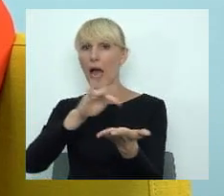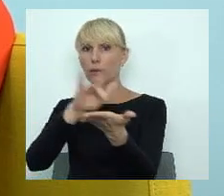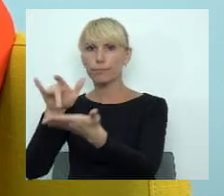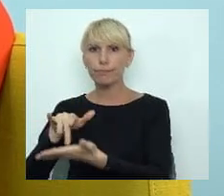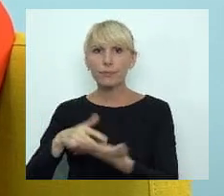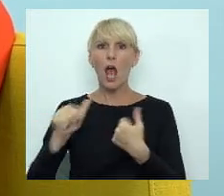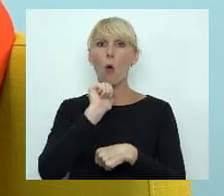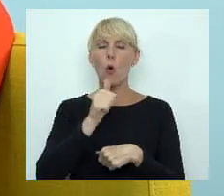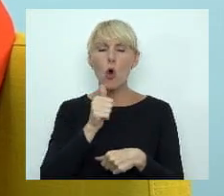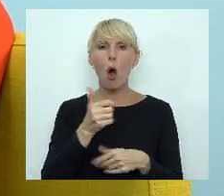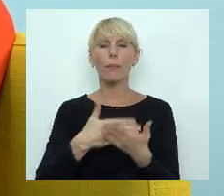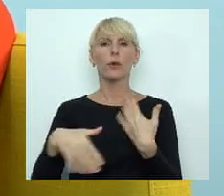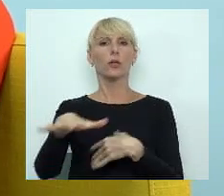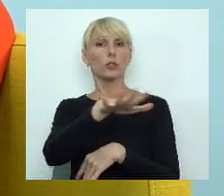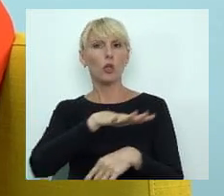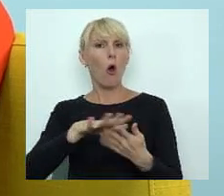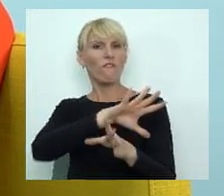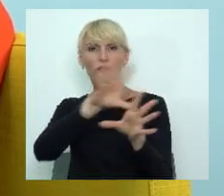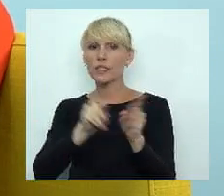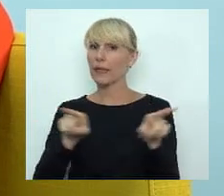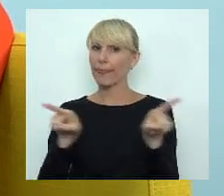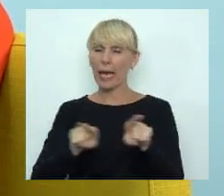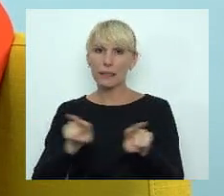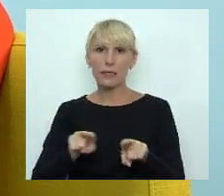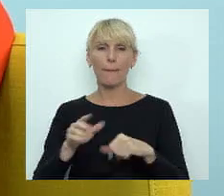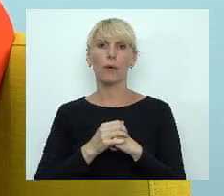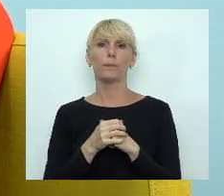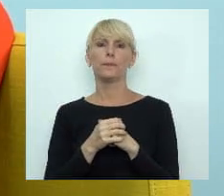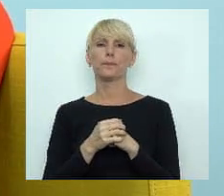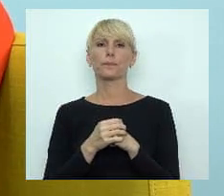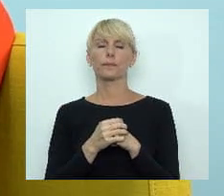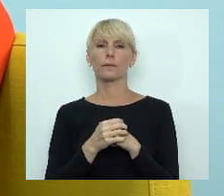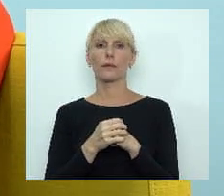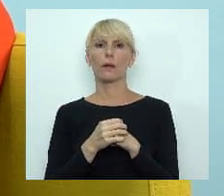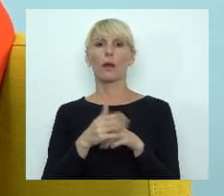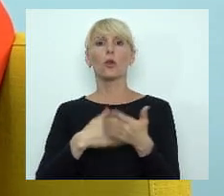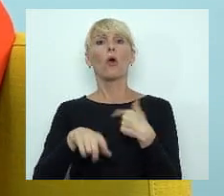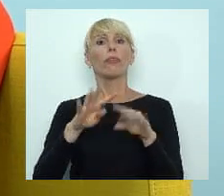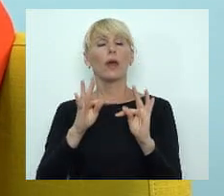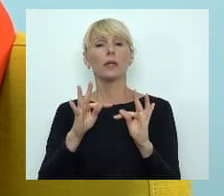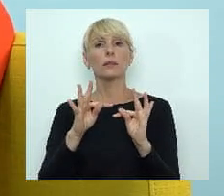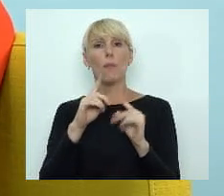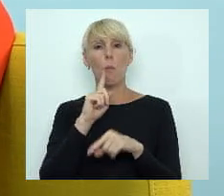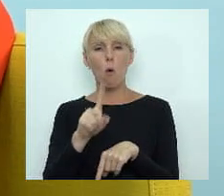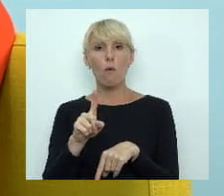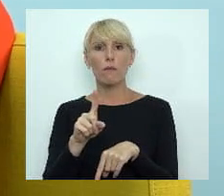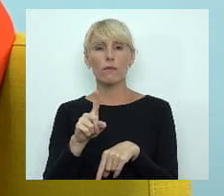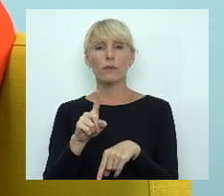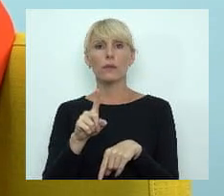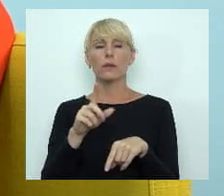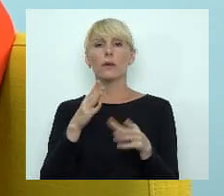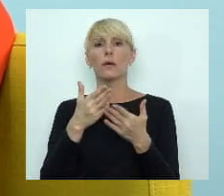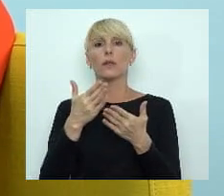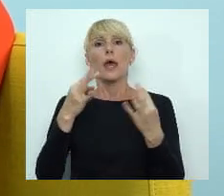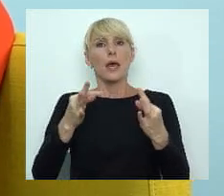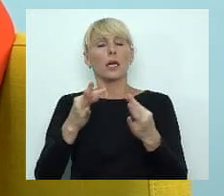nie zaczynać od tego, co nie jest miłe, a od tego, co myślę, że jest istotnym walorem tej regulacji, to należy sygnalizować to, że w tej chwili, kiedy